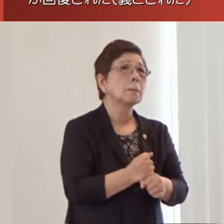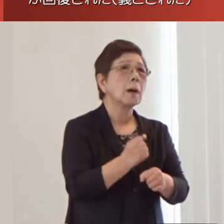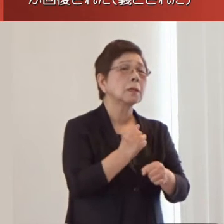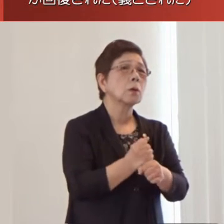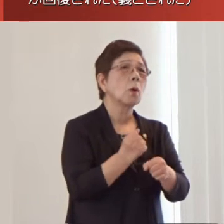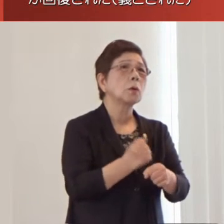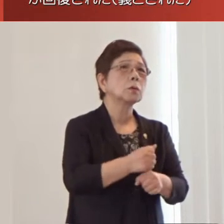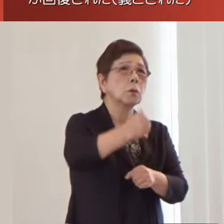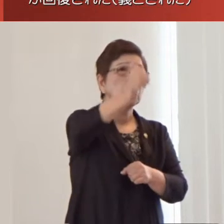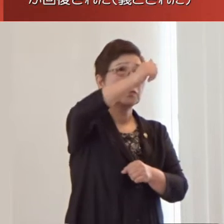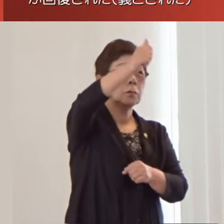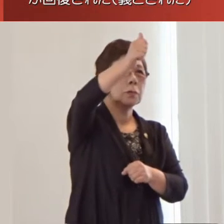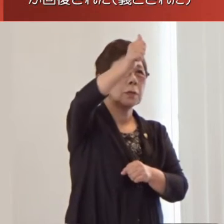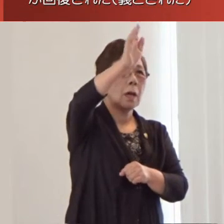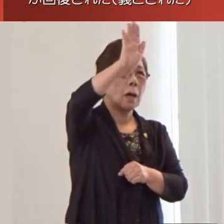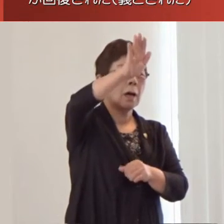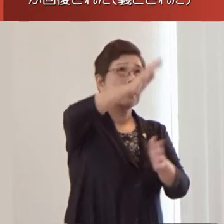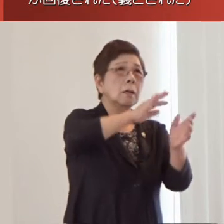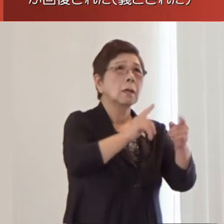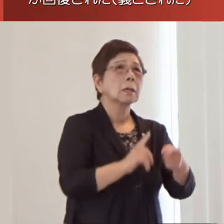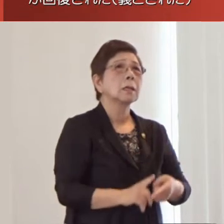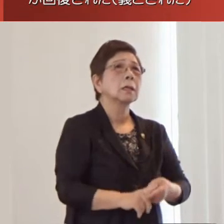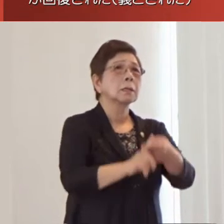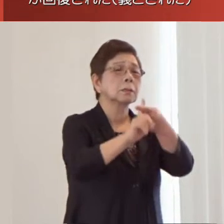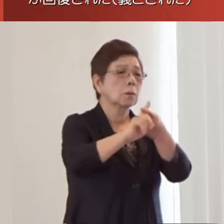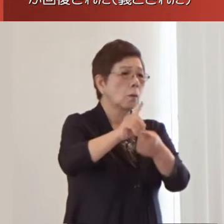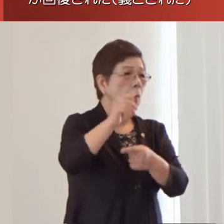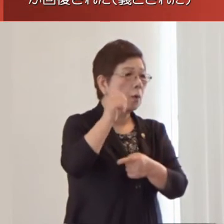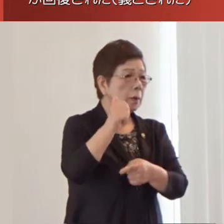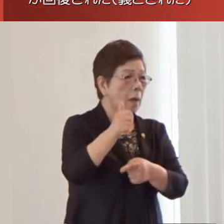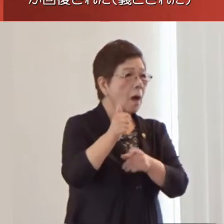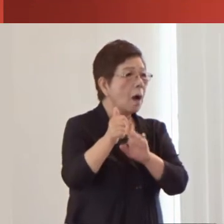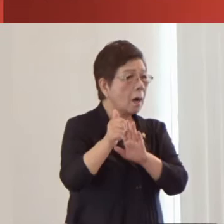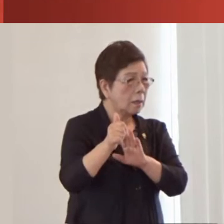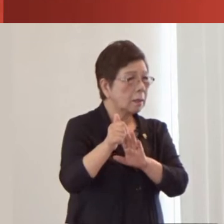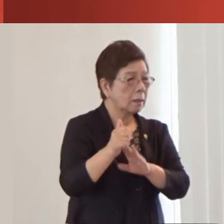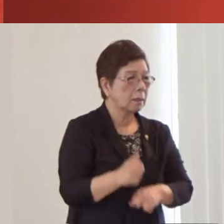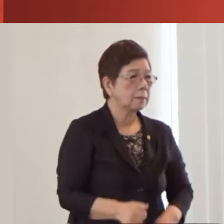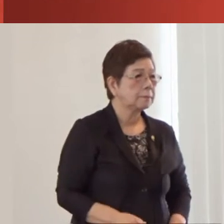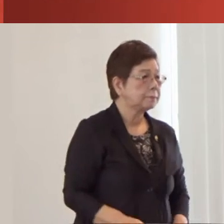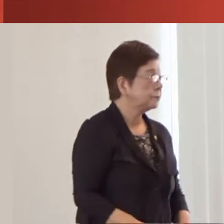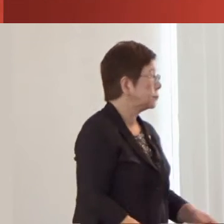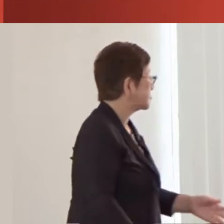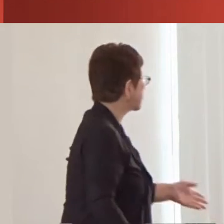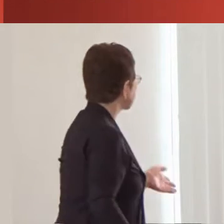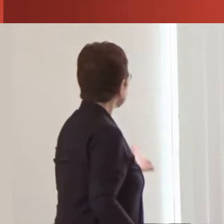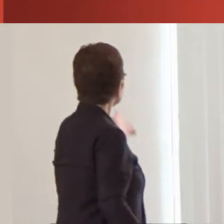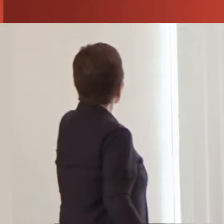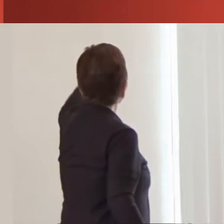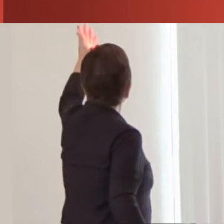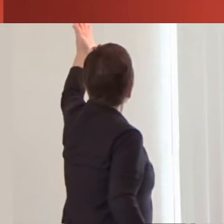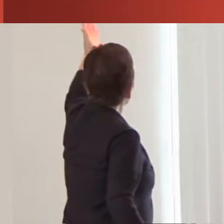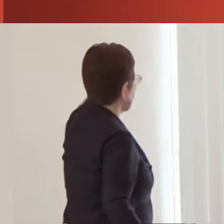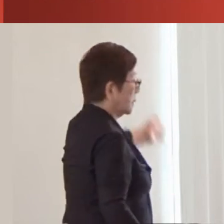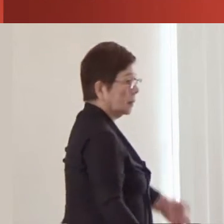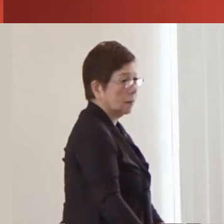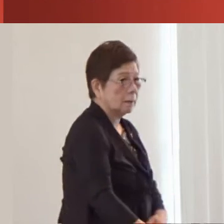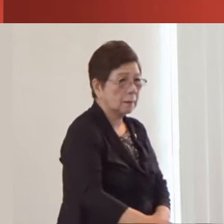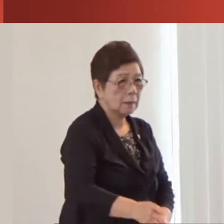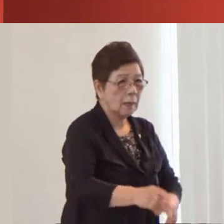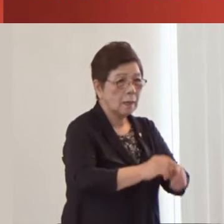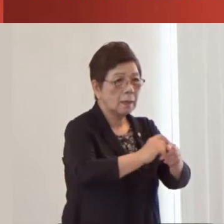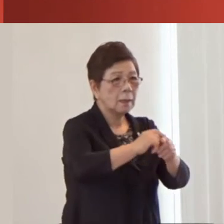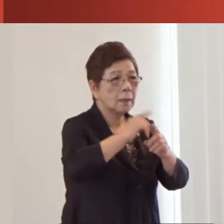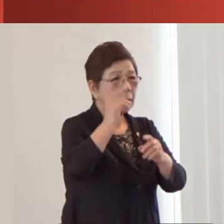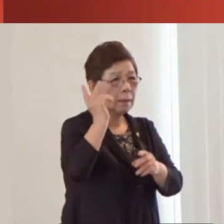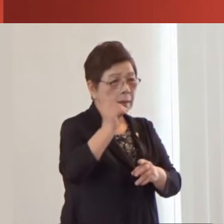がキリストによって与えられたチェンジの第一番目です。二番目は何でしょうか。永遠の命を与えられたということ